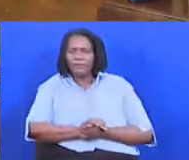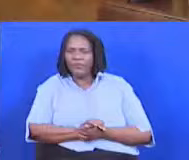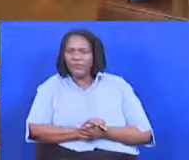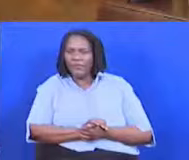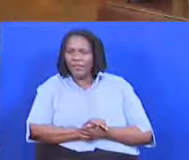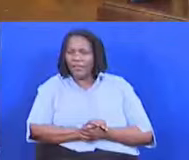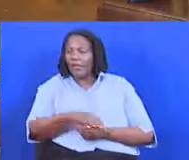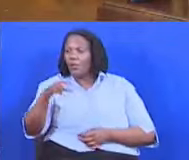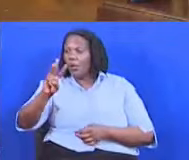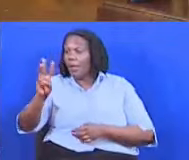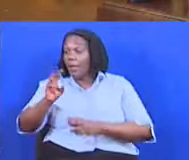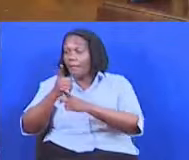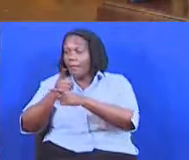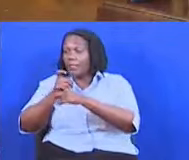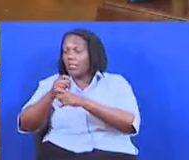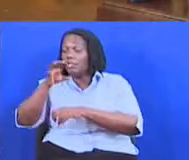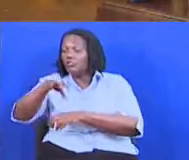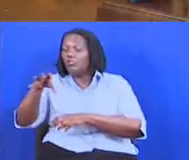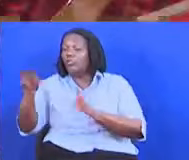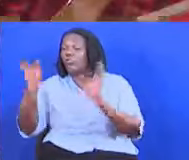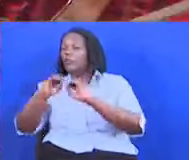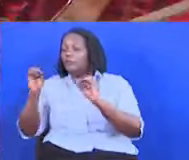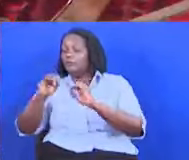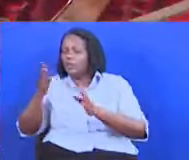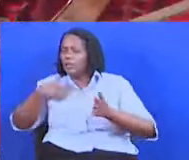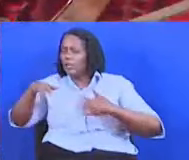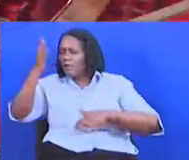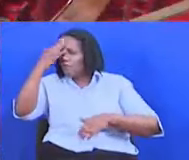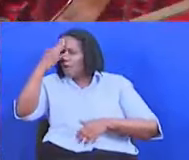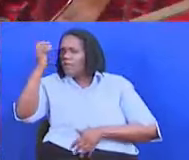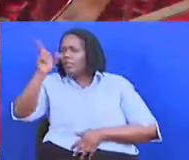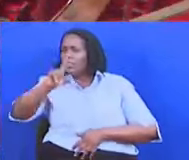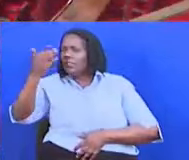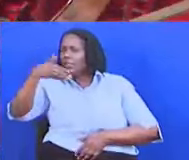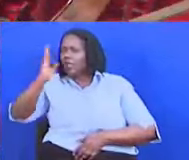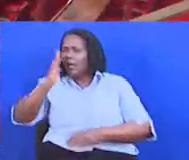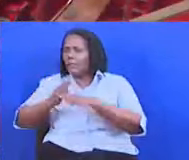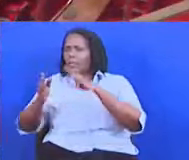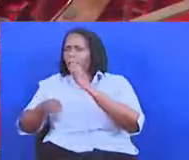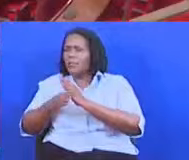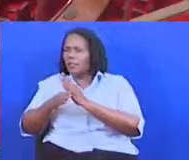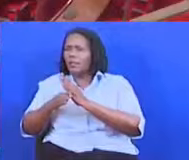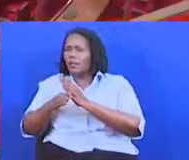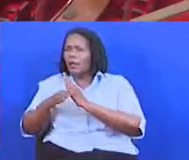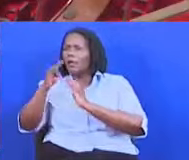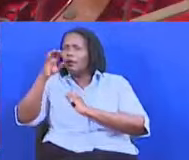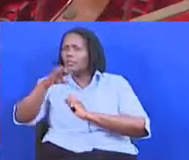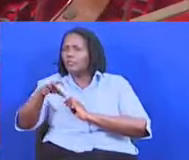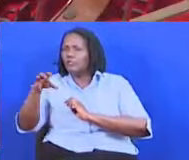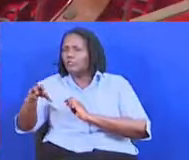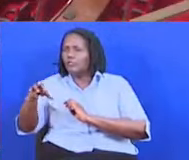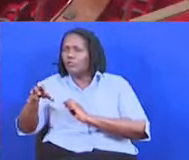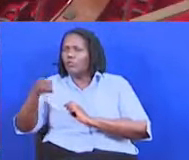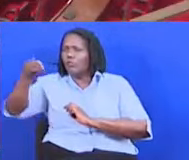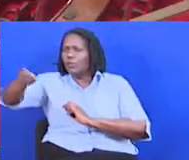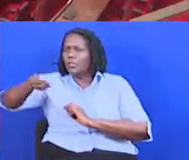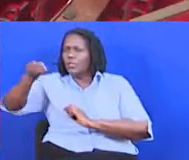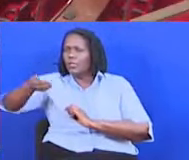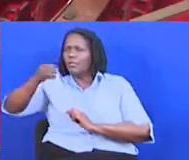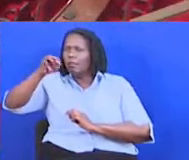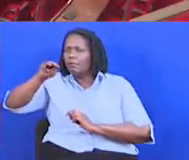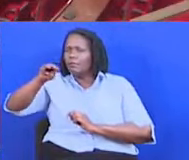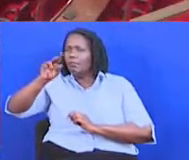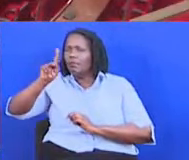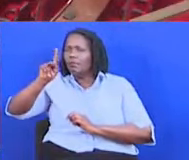Halmashauri ya Masasi haina soko kabisa. Ni lini serikali itajenga soko katika kijiji cha